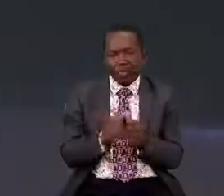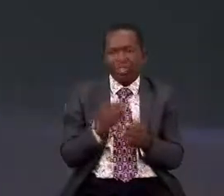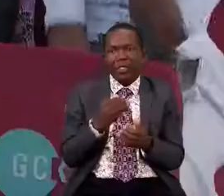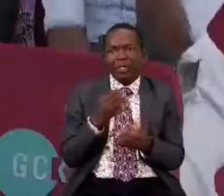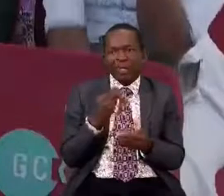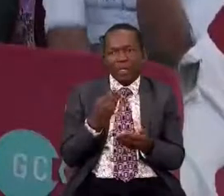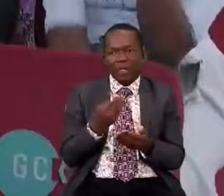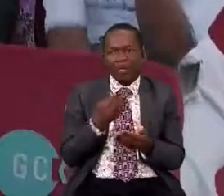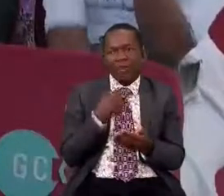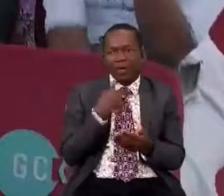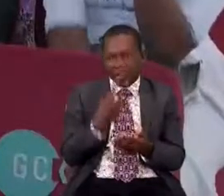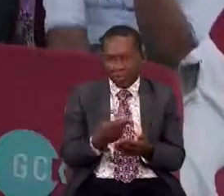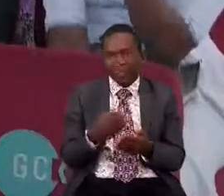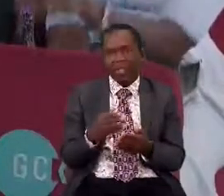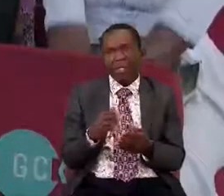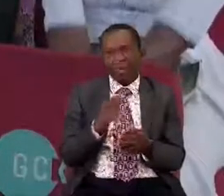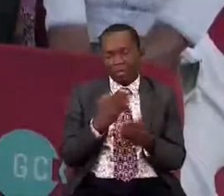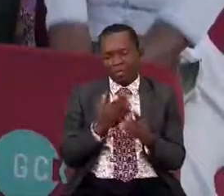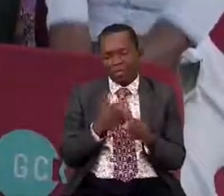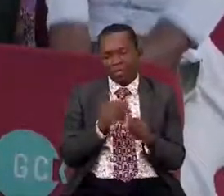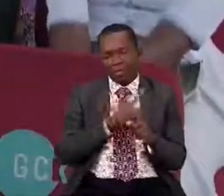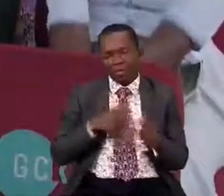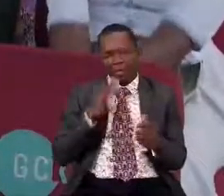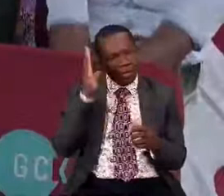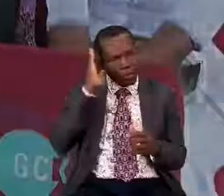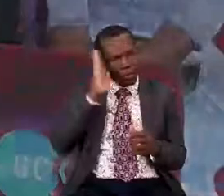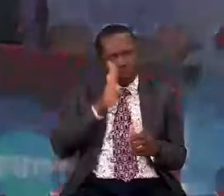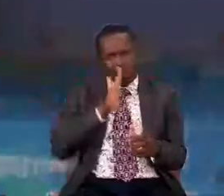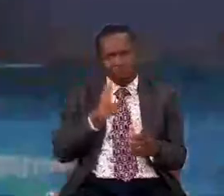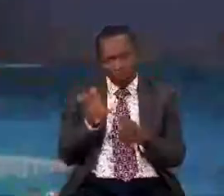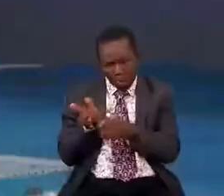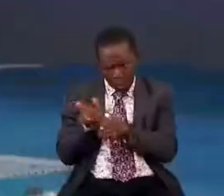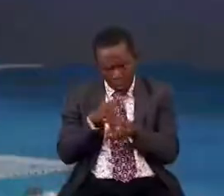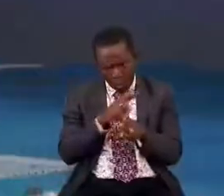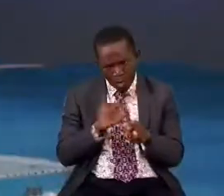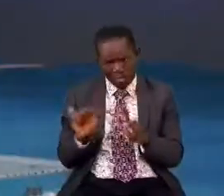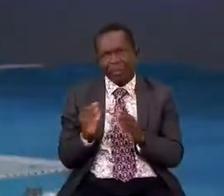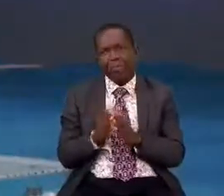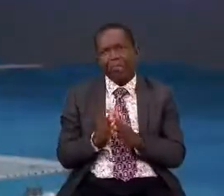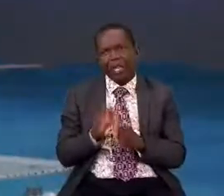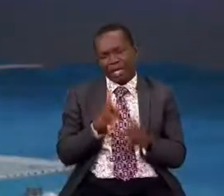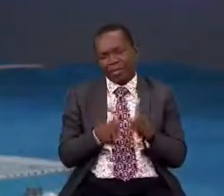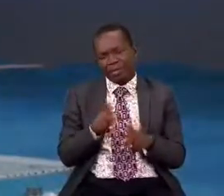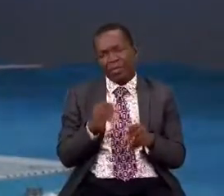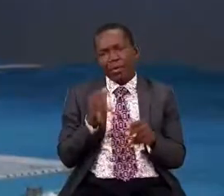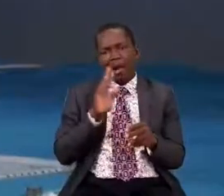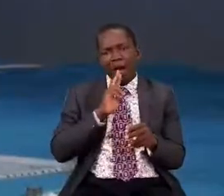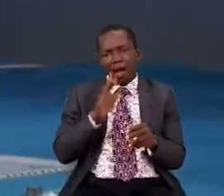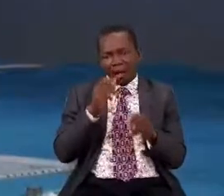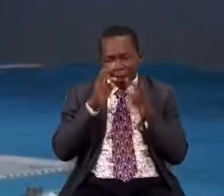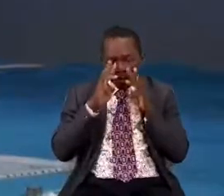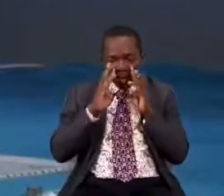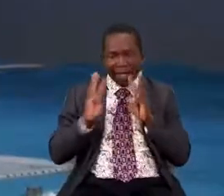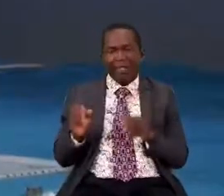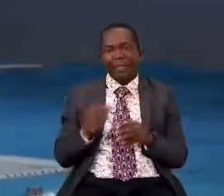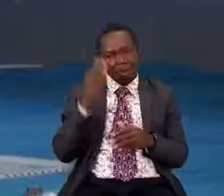cet homme-là, les gens pleurent, les gens crient. Pourquoi est-ce qu'on ne met pas cet homme-là là-bas? Parce que le Seigneur attend. Il ne veut